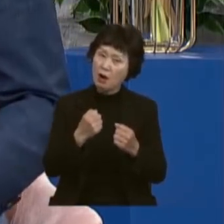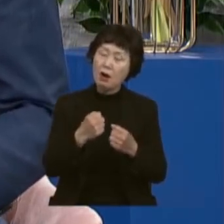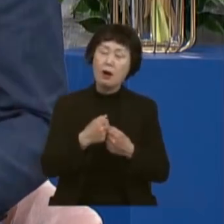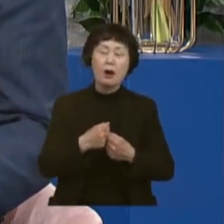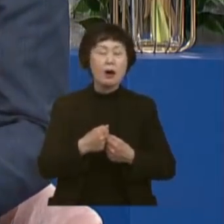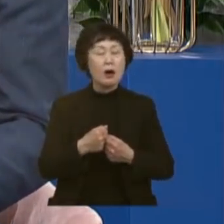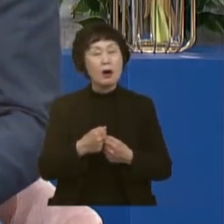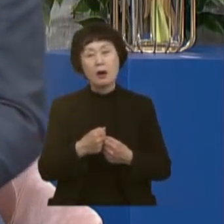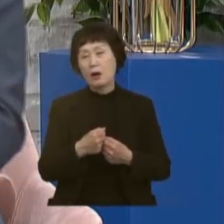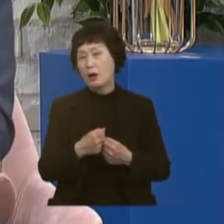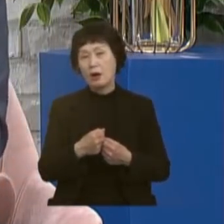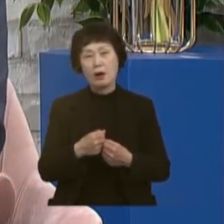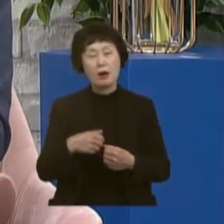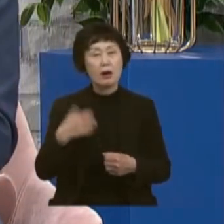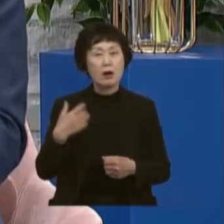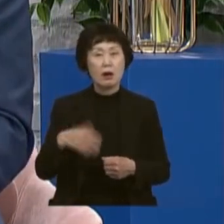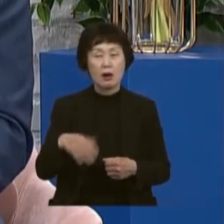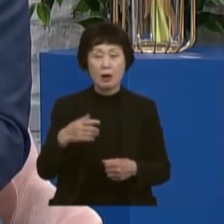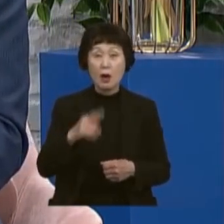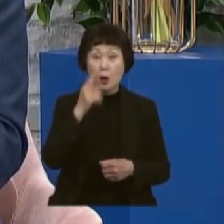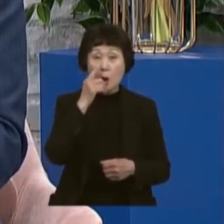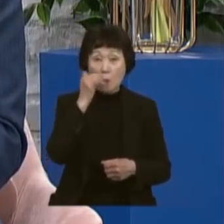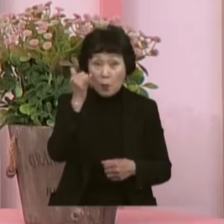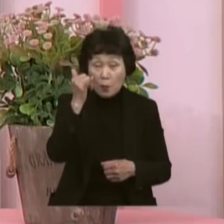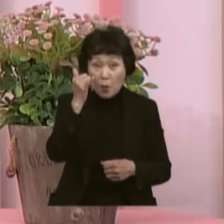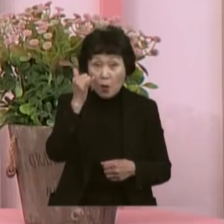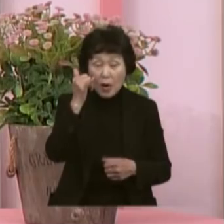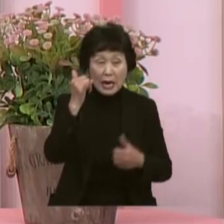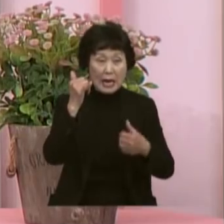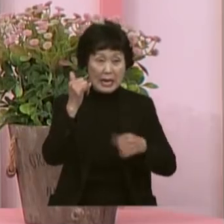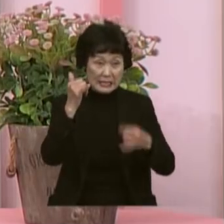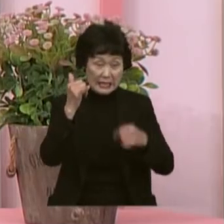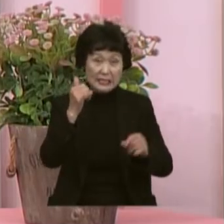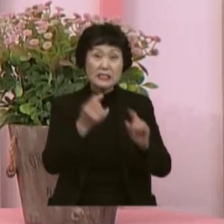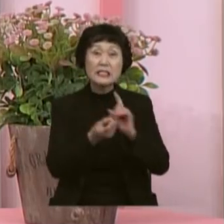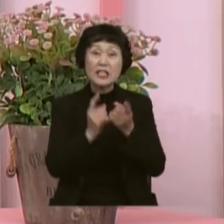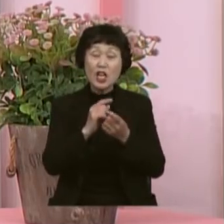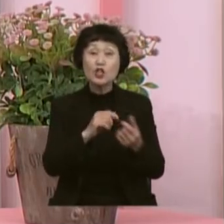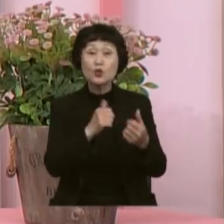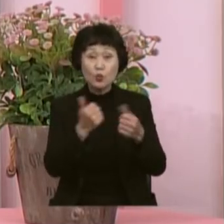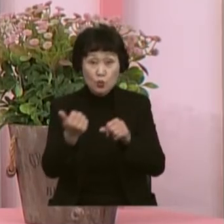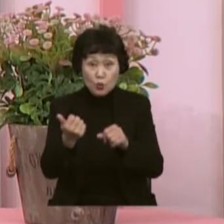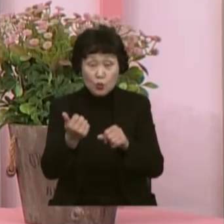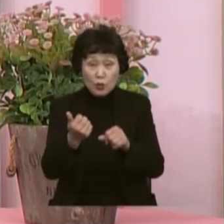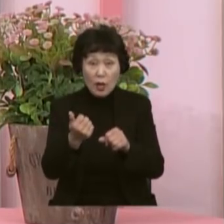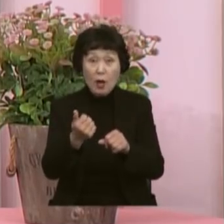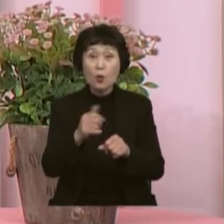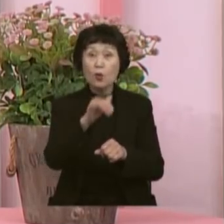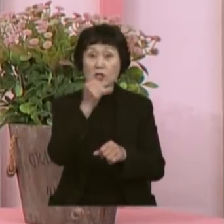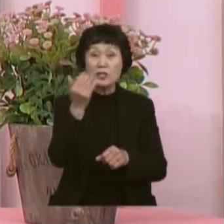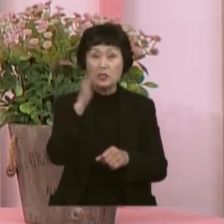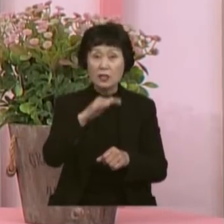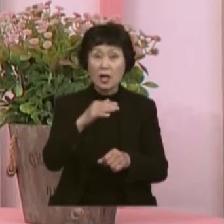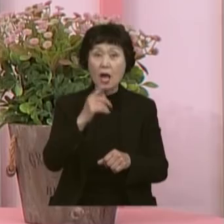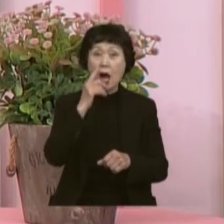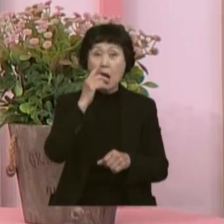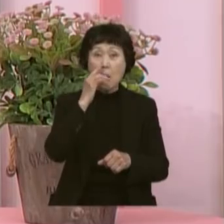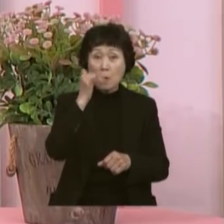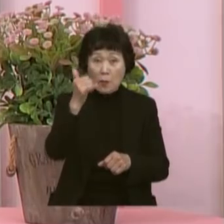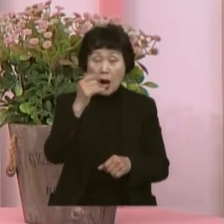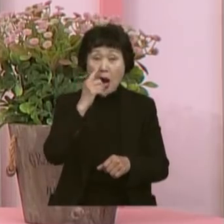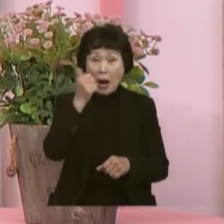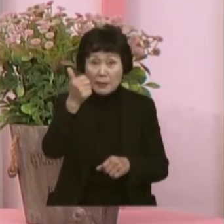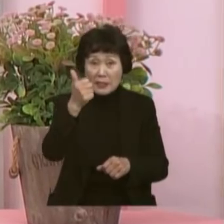아니 야 부모는 자식을 위해서 대신 죽어라 고생한다는데 이건 지가 살겠다고 지 새끼의 간을 뜯었나? 별 생각이